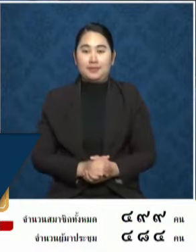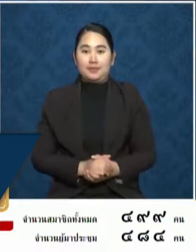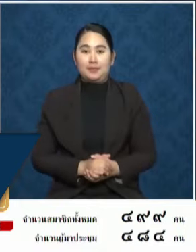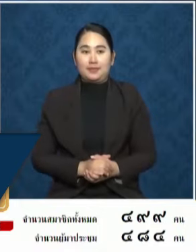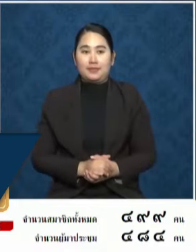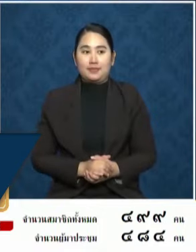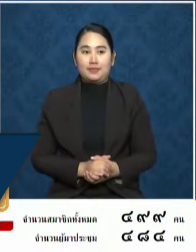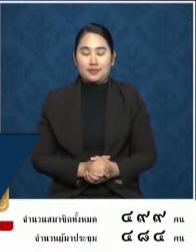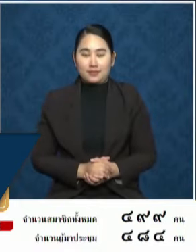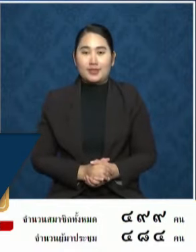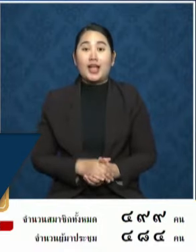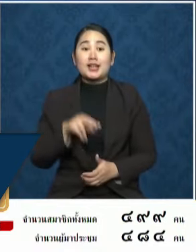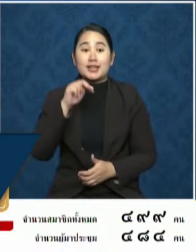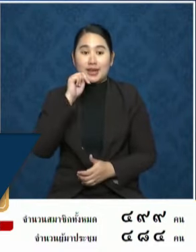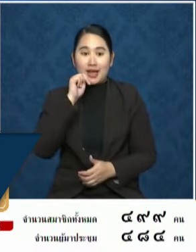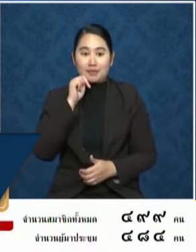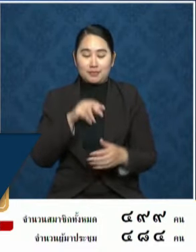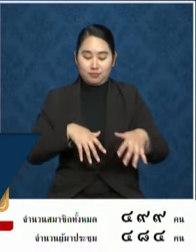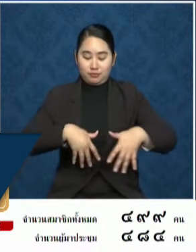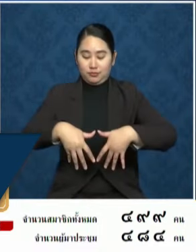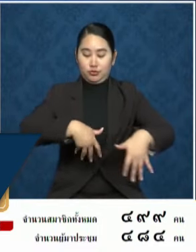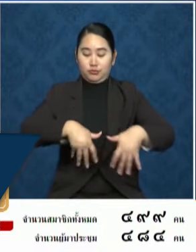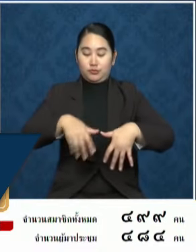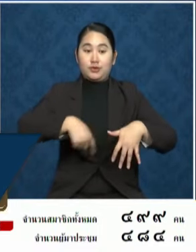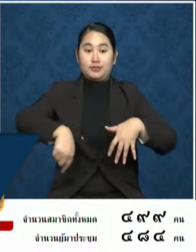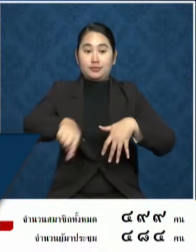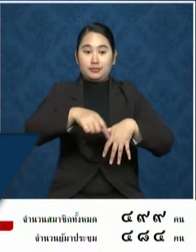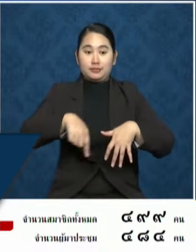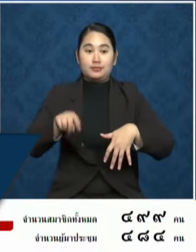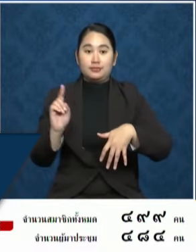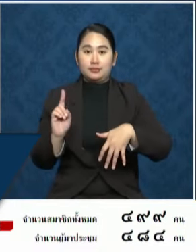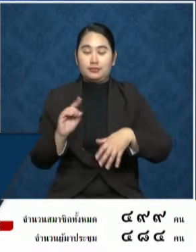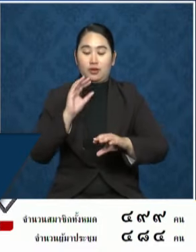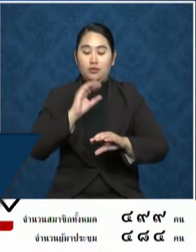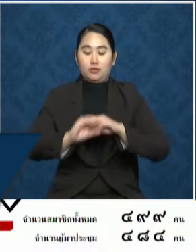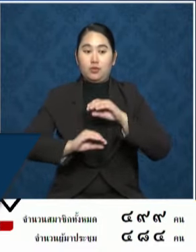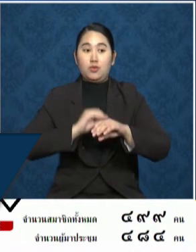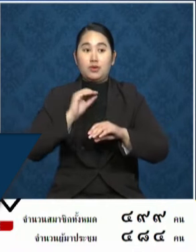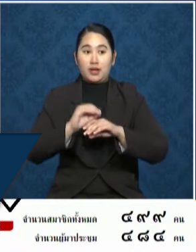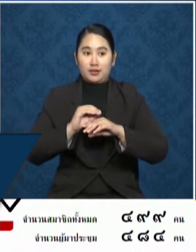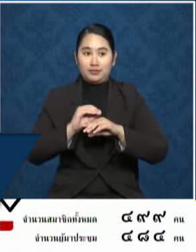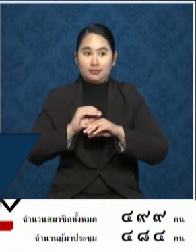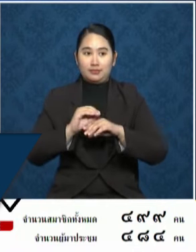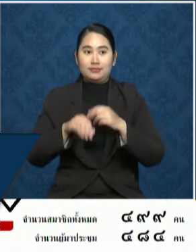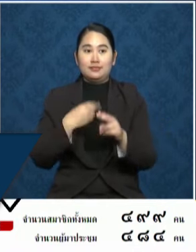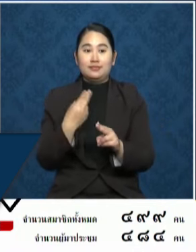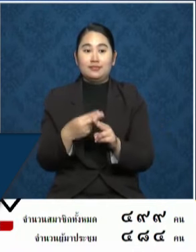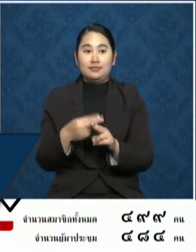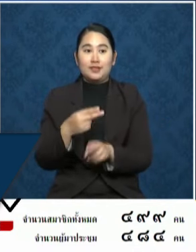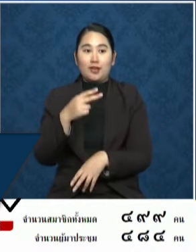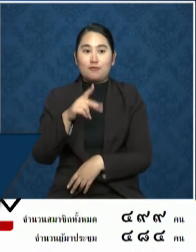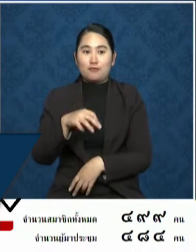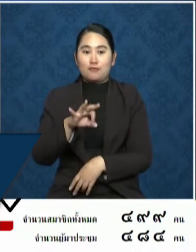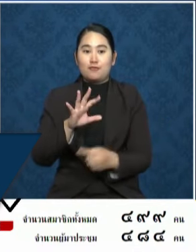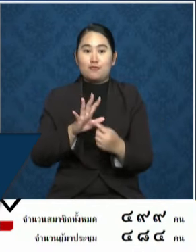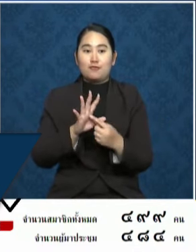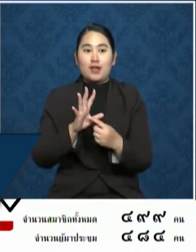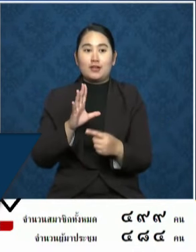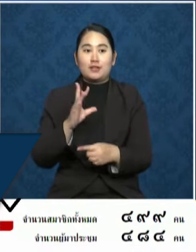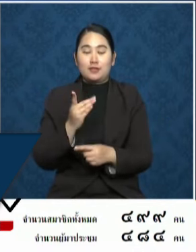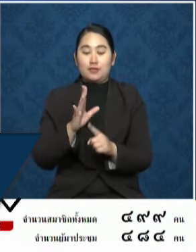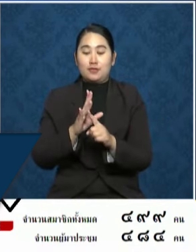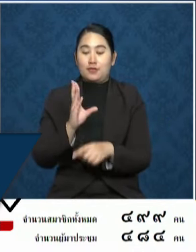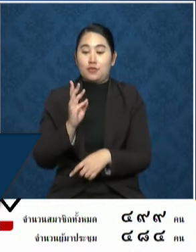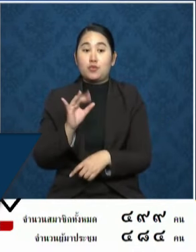เมื่อพูดถึงเรื่องน้ำนะครับราษฎรที่อยู่ต้นน้ำนะครับก็ต้องพูดถึงเรื่องโครงการัเยครับที่ปลายน้ำ